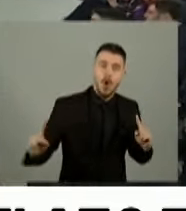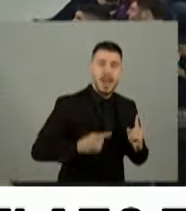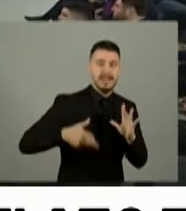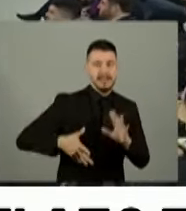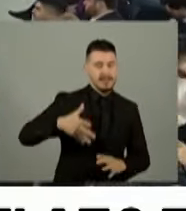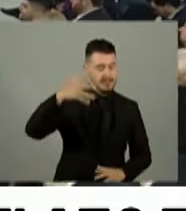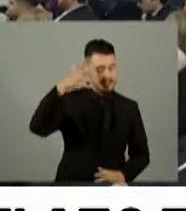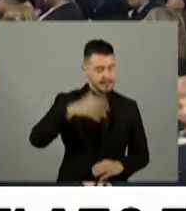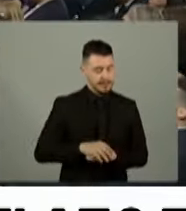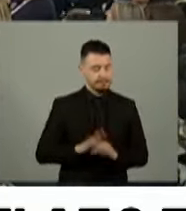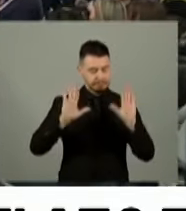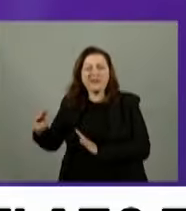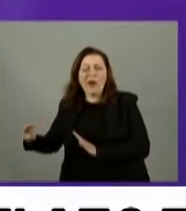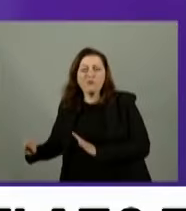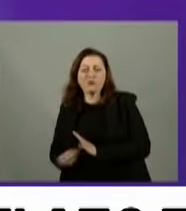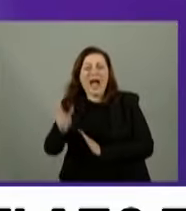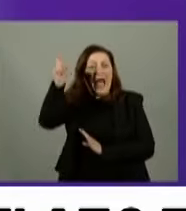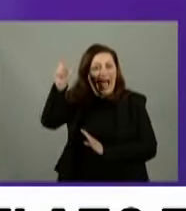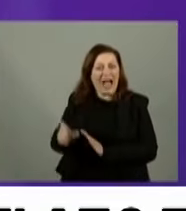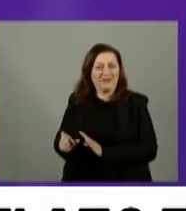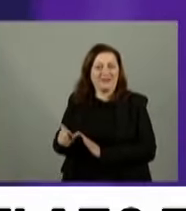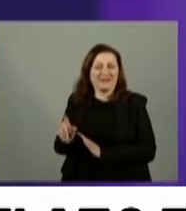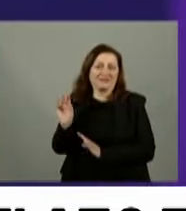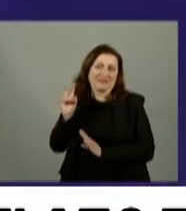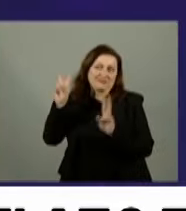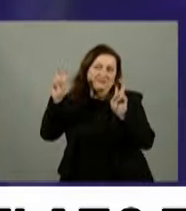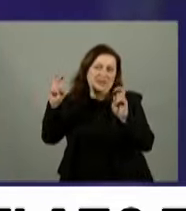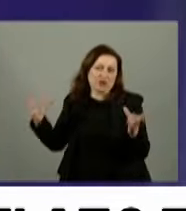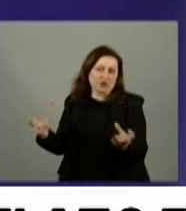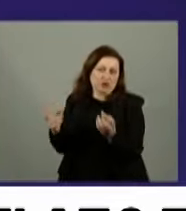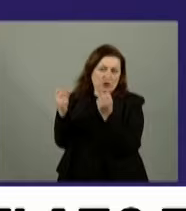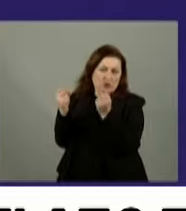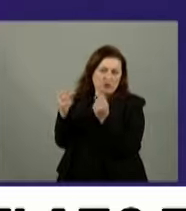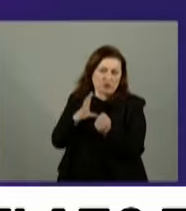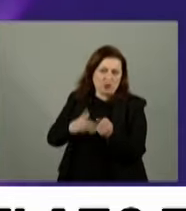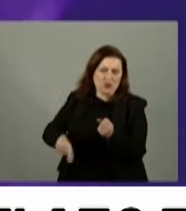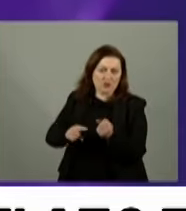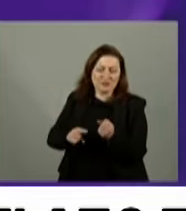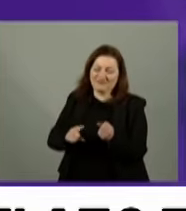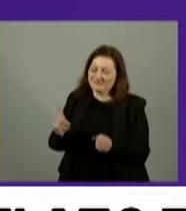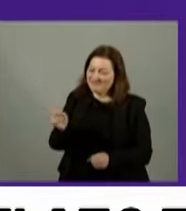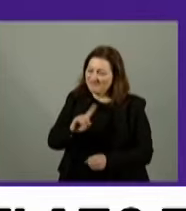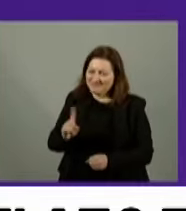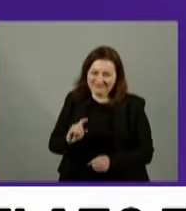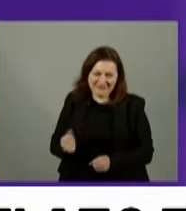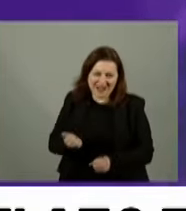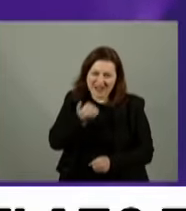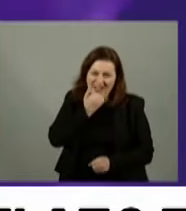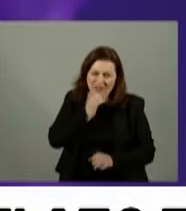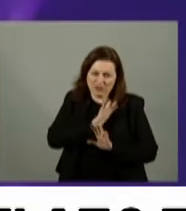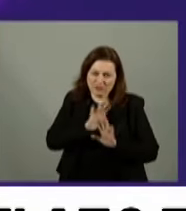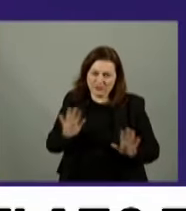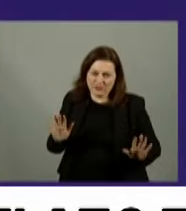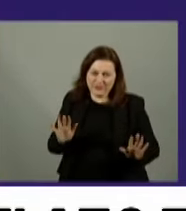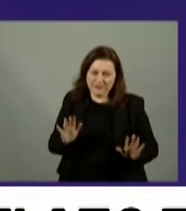ζητήσω αναβάπτιση ηγεσίας μου εκεί. Ο Τσίπρας σήκωσε αυτό το γάντι ως πρώην πρόεδρος, χωρίς όμως να θέτει υποψηφιότητα ο